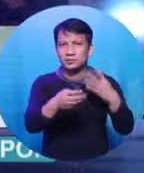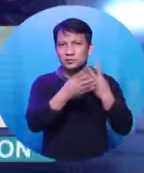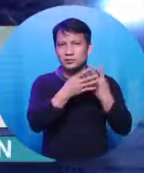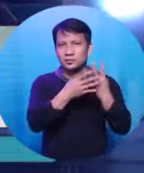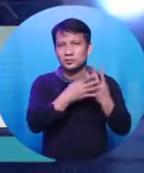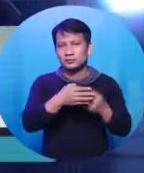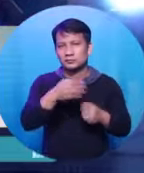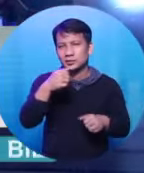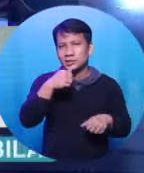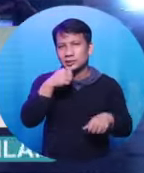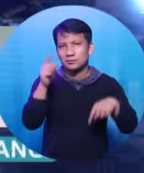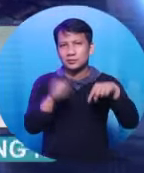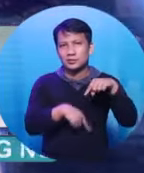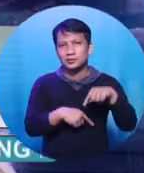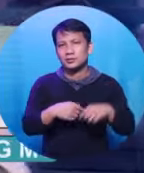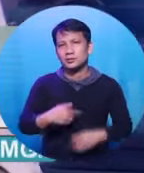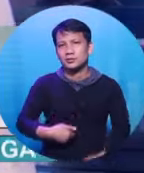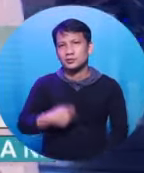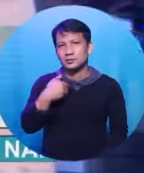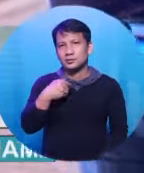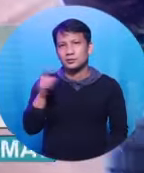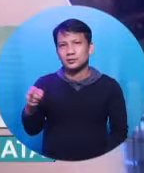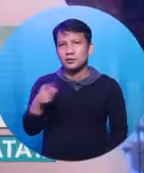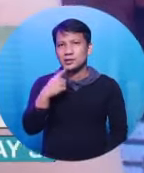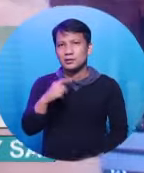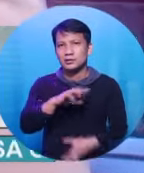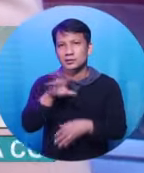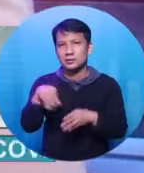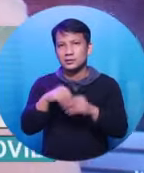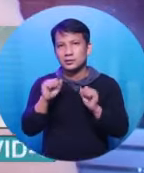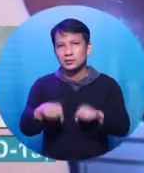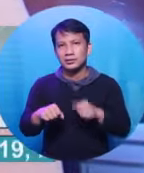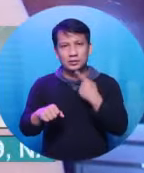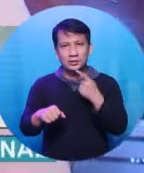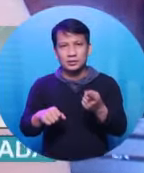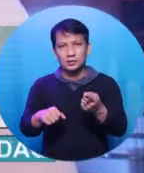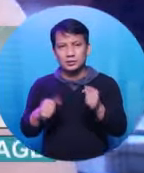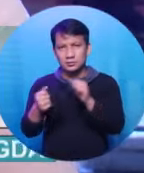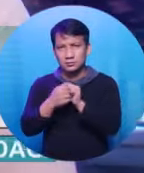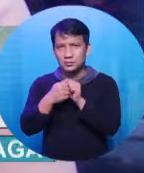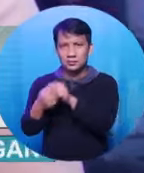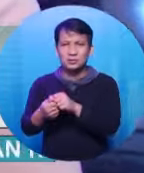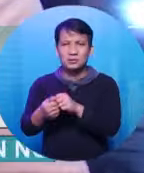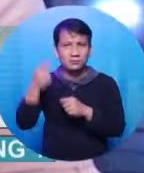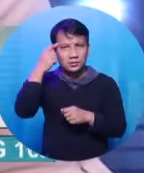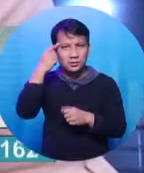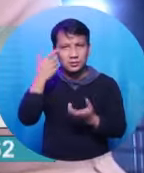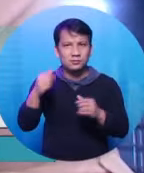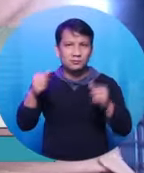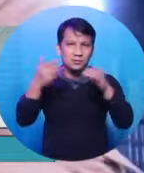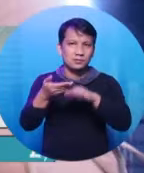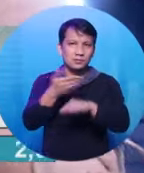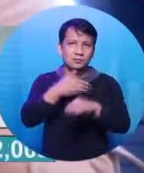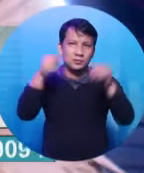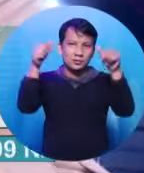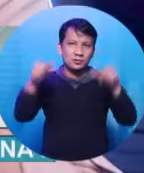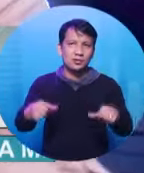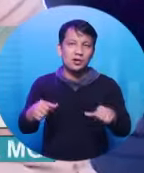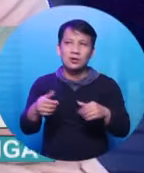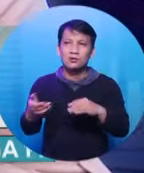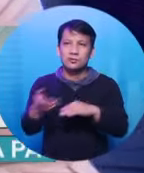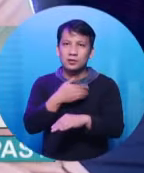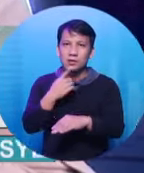raw magtanda. Hambog ka, ano ka ngayon? Nakisabay ka pa, ikulong na yan. Mag-isip ka muna bago ka mag-post, ate girl.